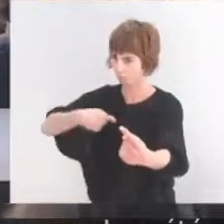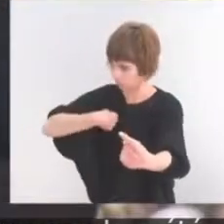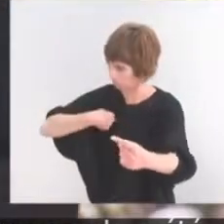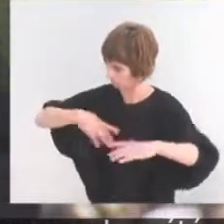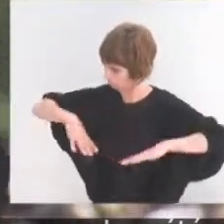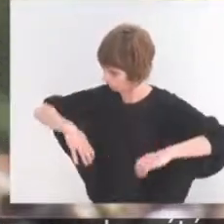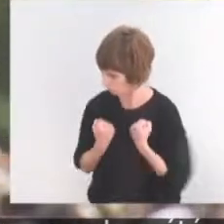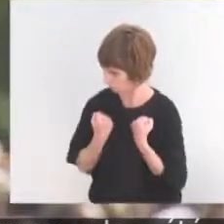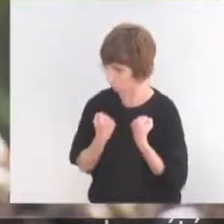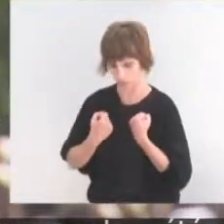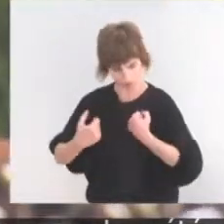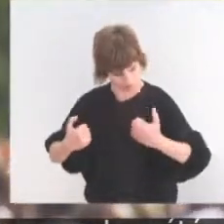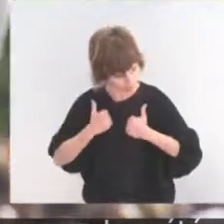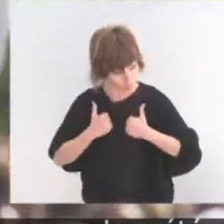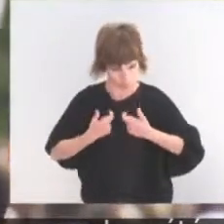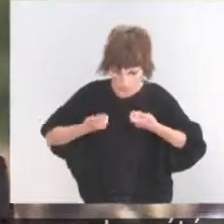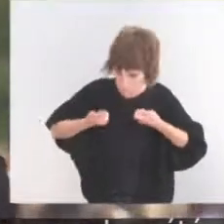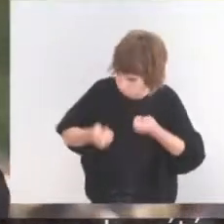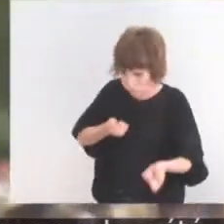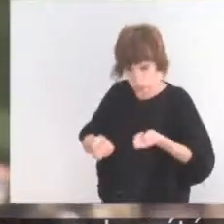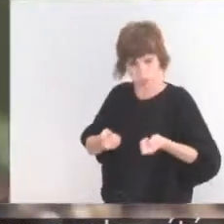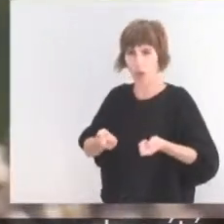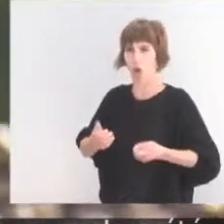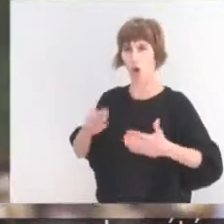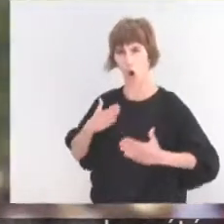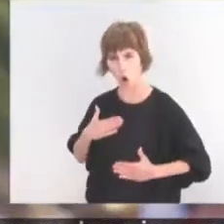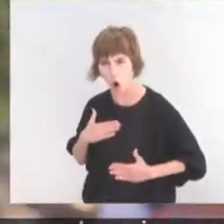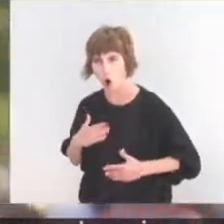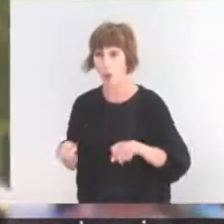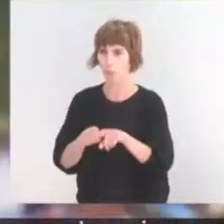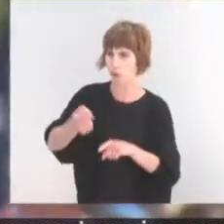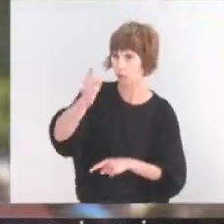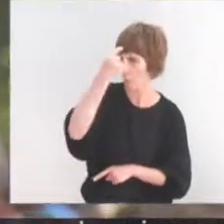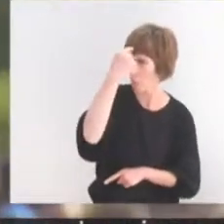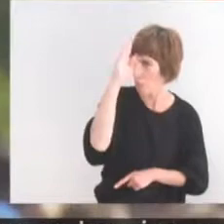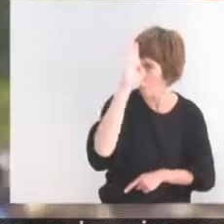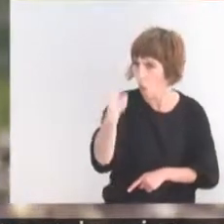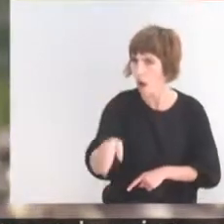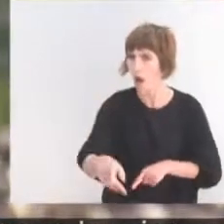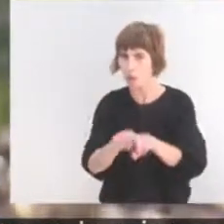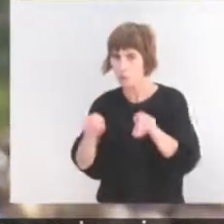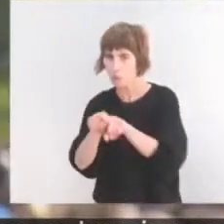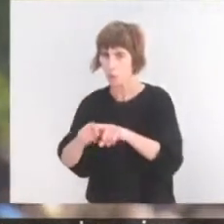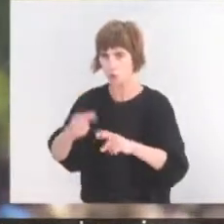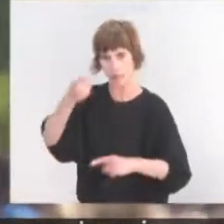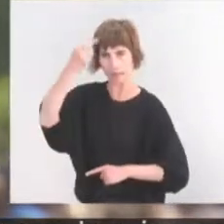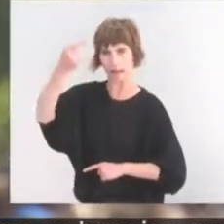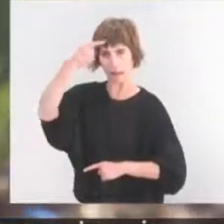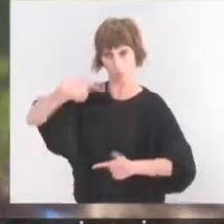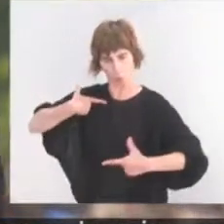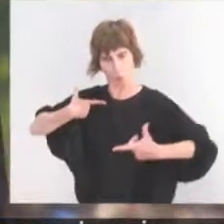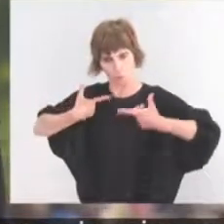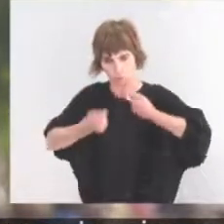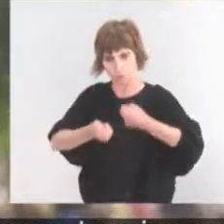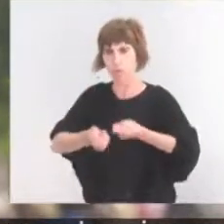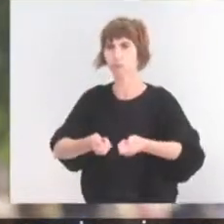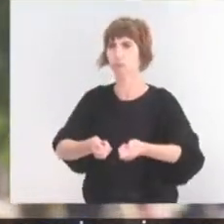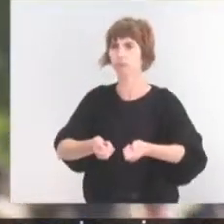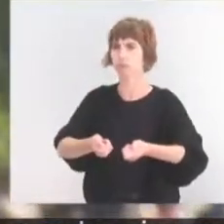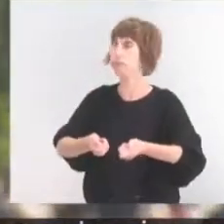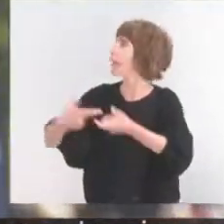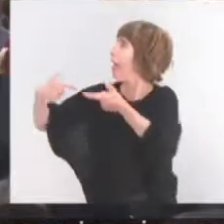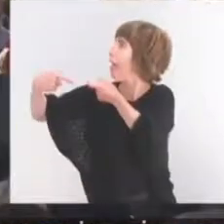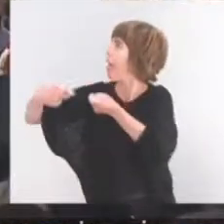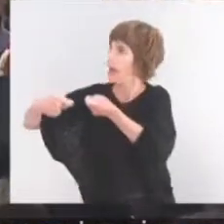nous-mêmes. Maîtres de nous-mêmes physiquement, moralement, intellectuellement. Maîtres de nous-mêmes. Et c'est cette liberté,